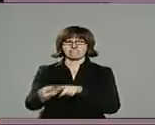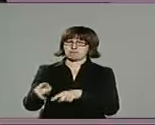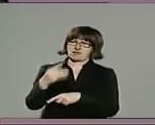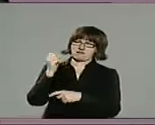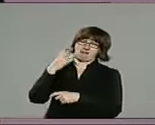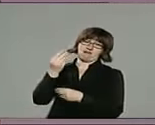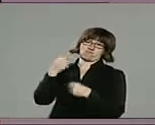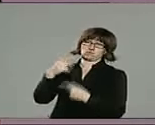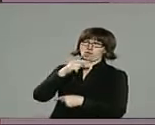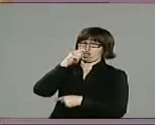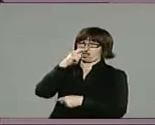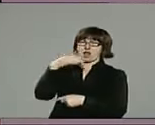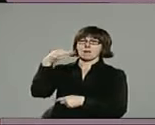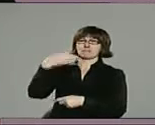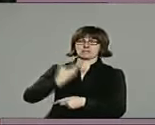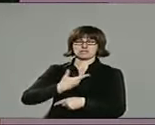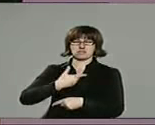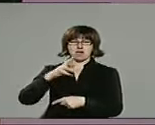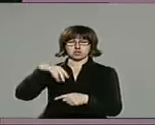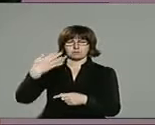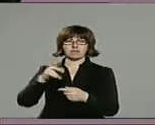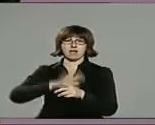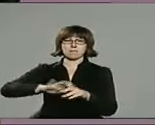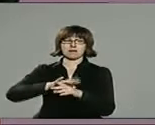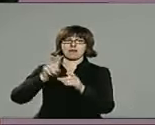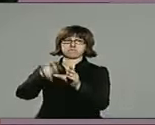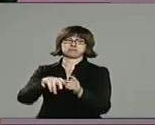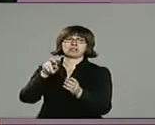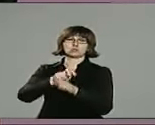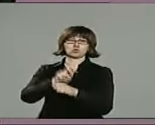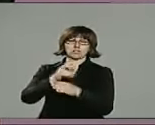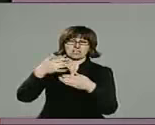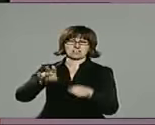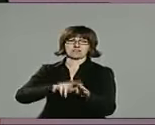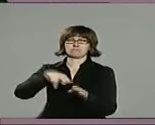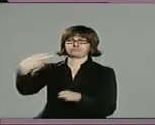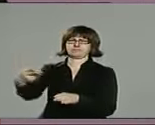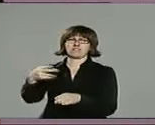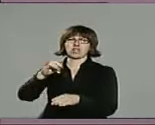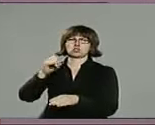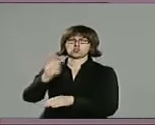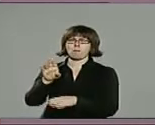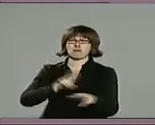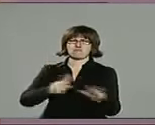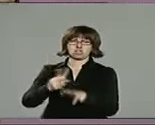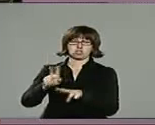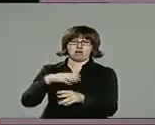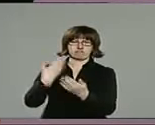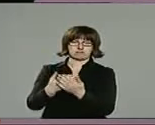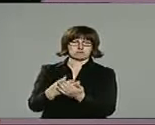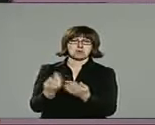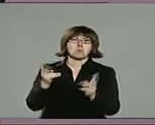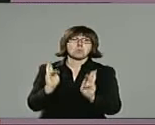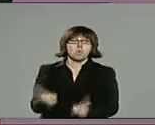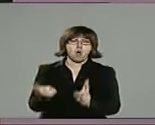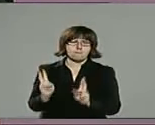überraschend, wenn die, nachdem sie Minister waren, hinterher in dem Bereich, für den sie zuständig waren, dann einen Job in der Wirtschaft bekommen. Das finden die bei